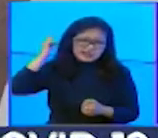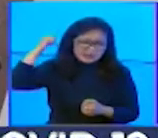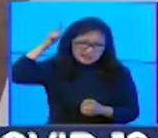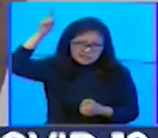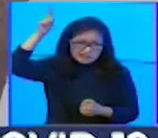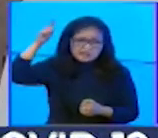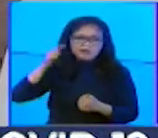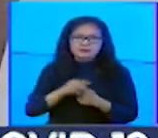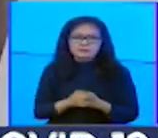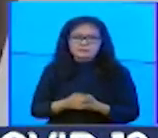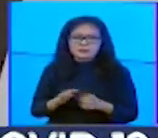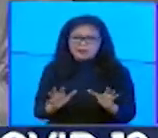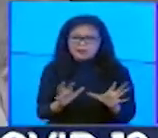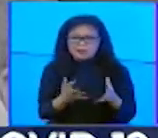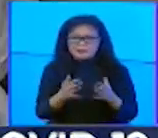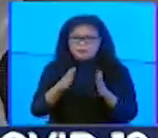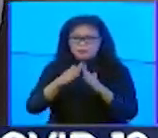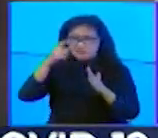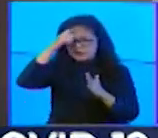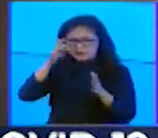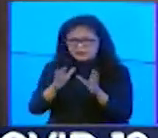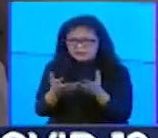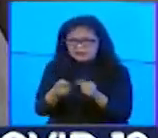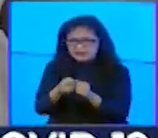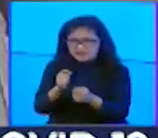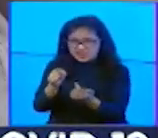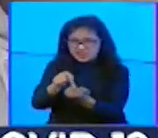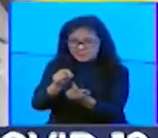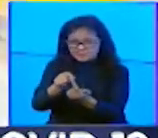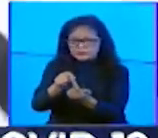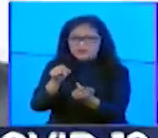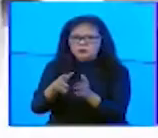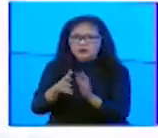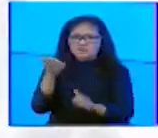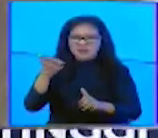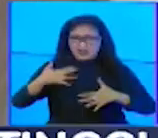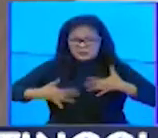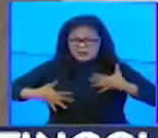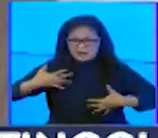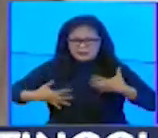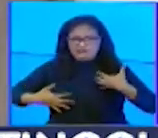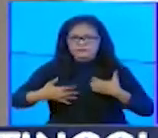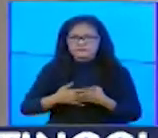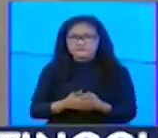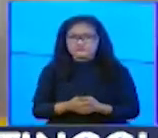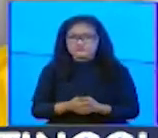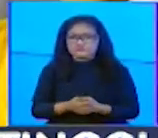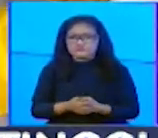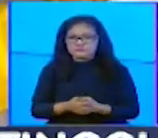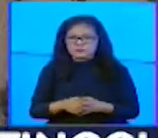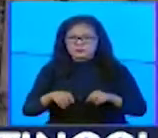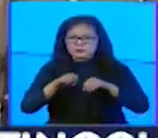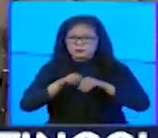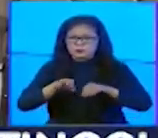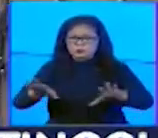Petugas medis puskesmas setempat melakukan rapid test dan hasilnya reaktif. Untuk mencegah penularan